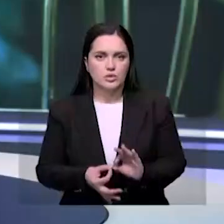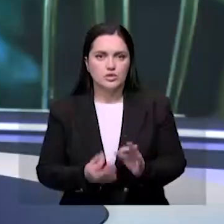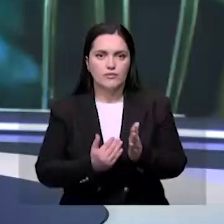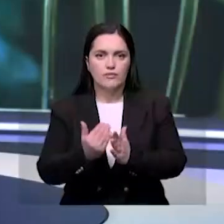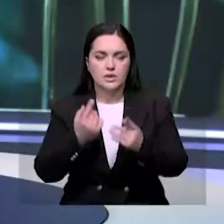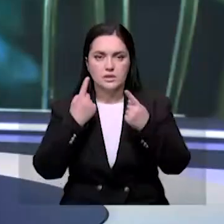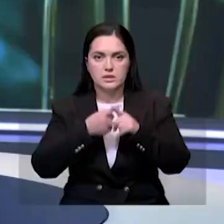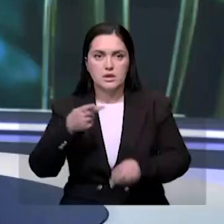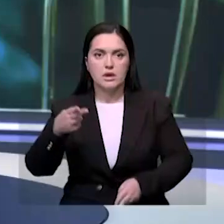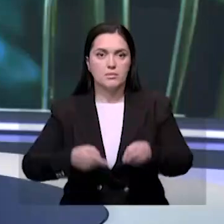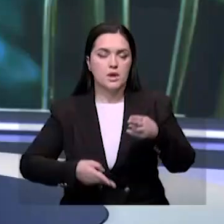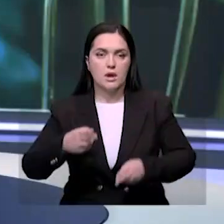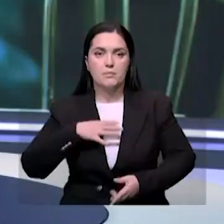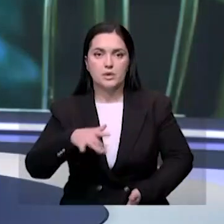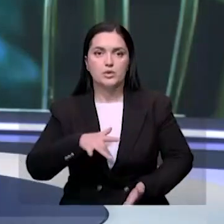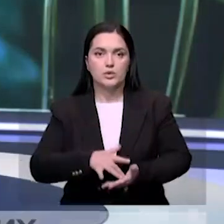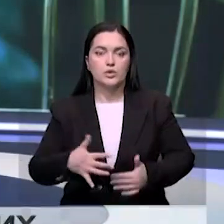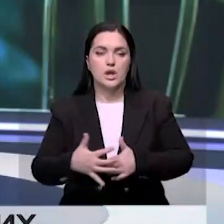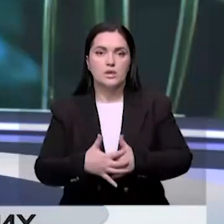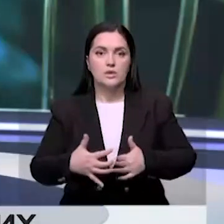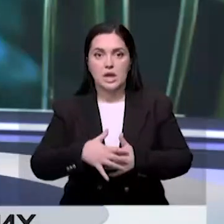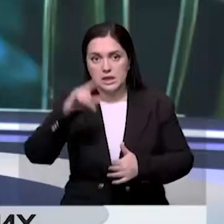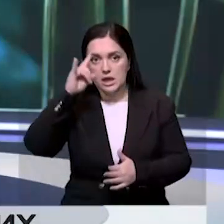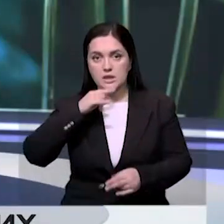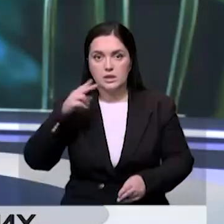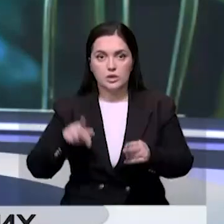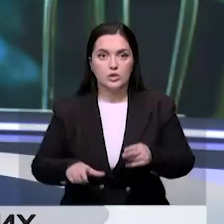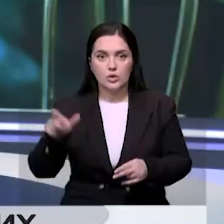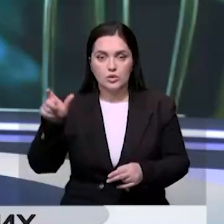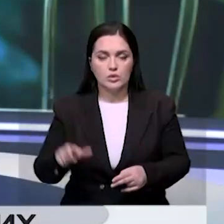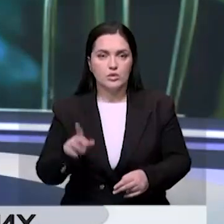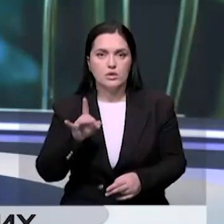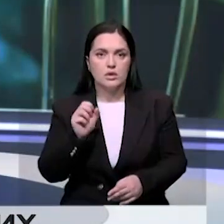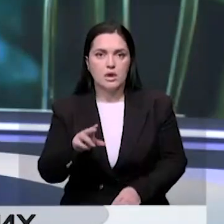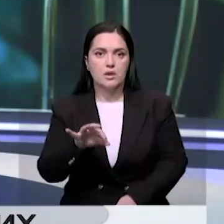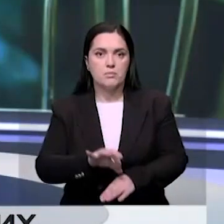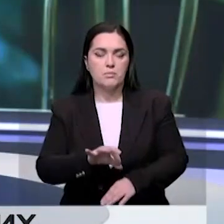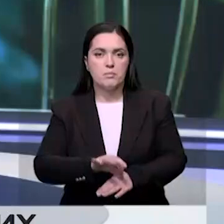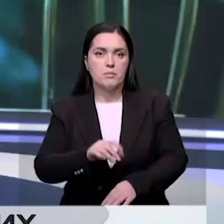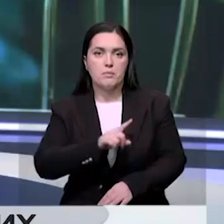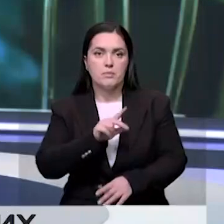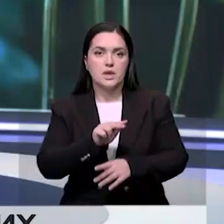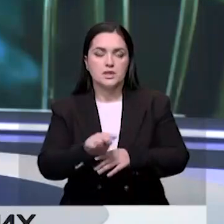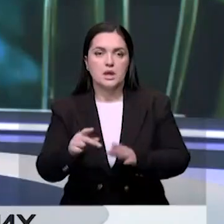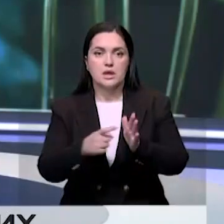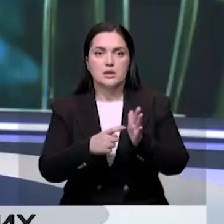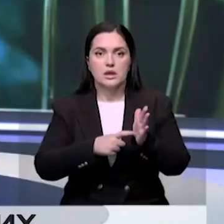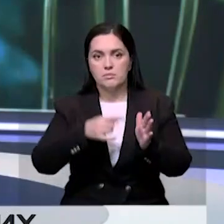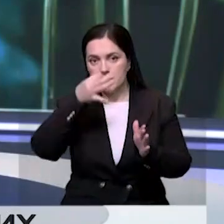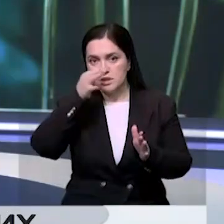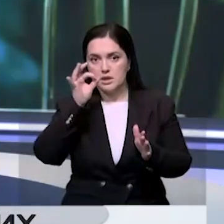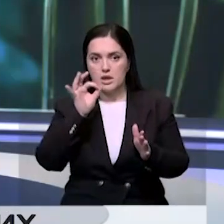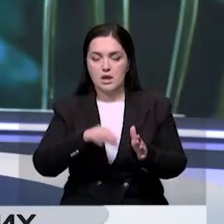Сложные и высокотехнологичные операции провели в Кокшетау казахстанские хирурги и пациентам с онкозаболеваниями. На мастер-классах